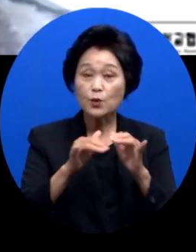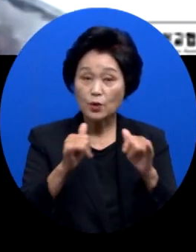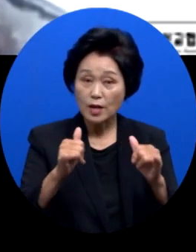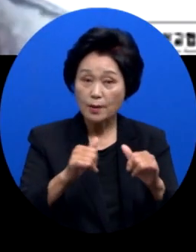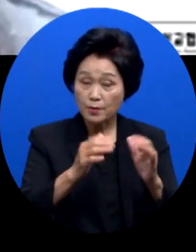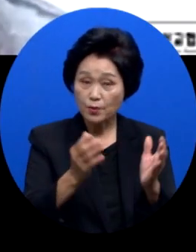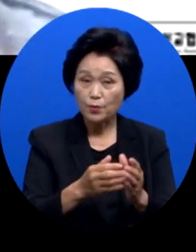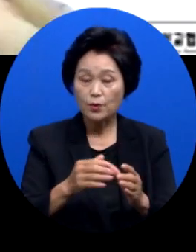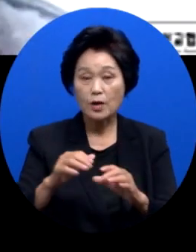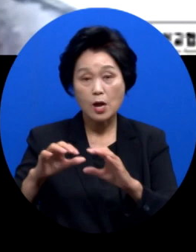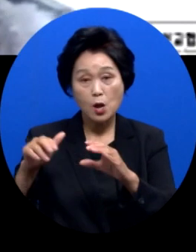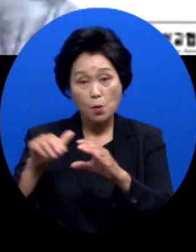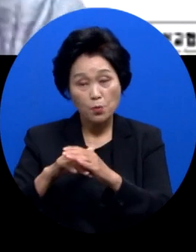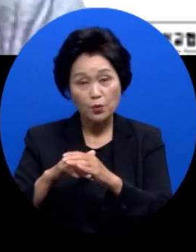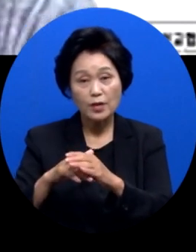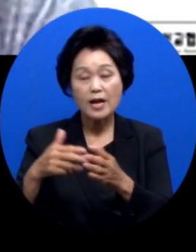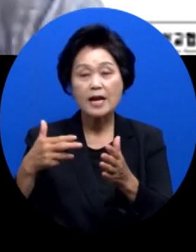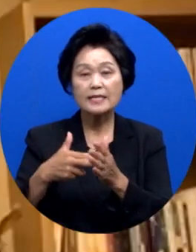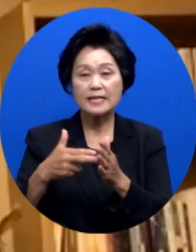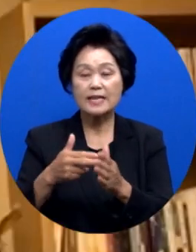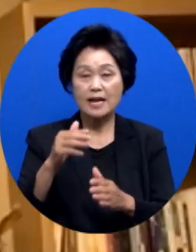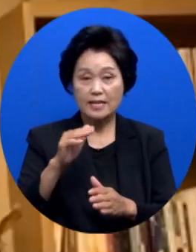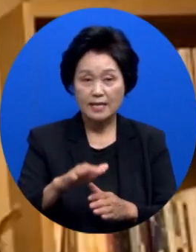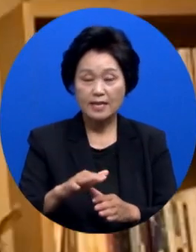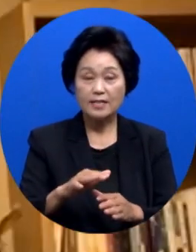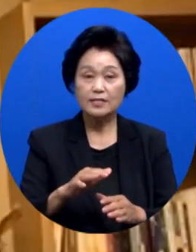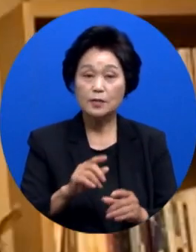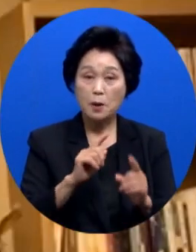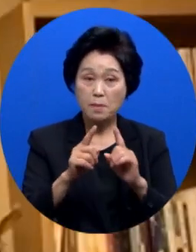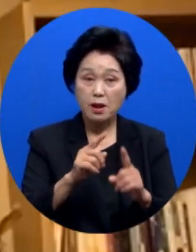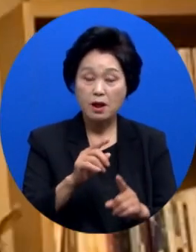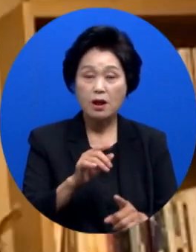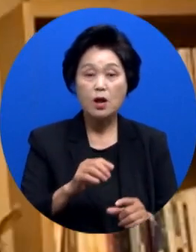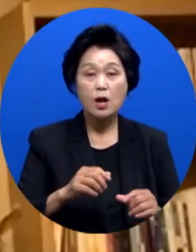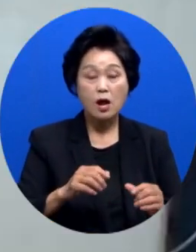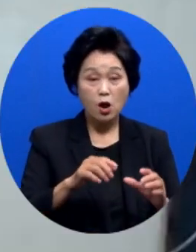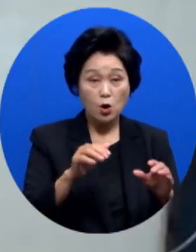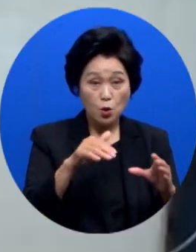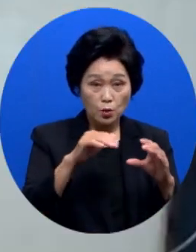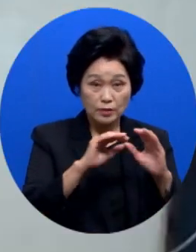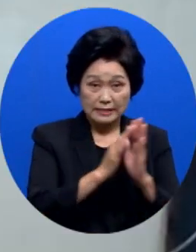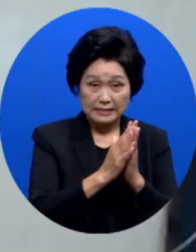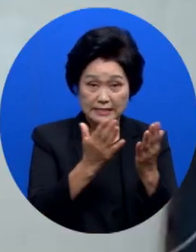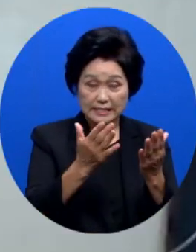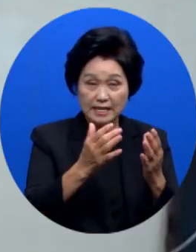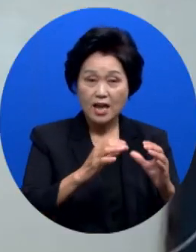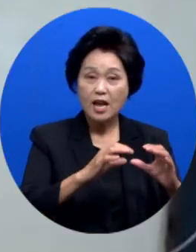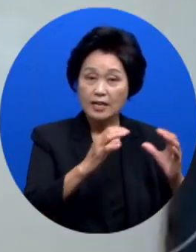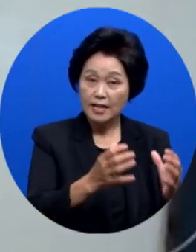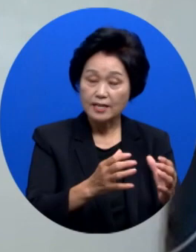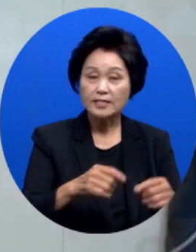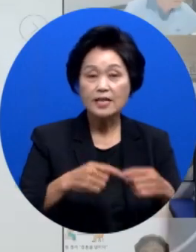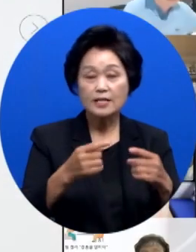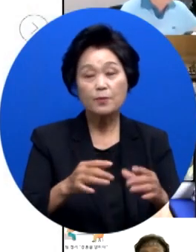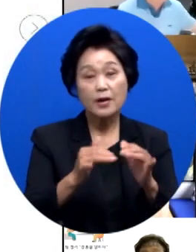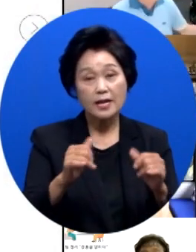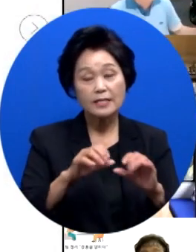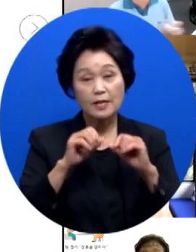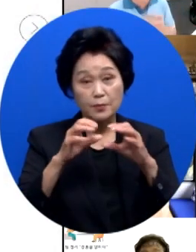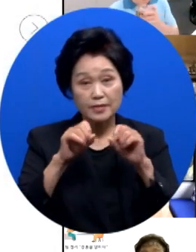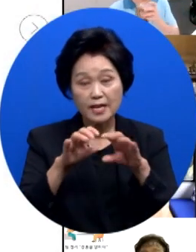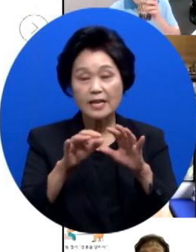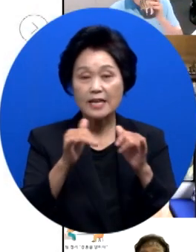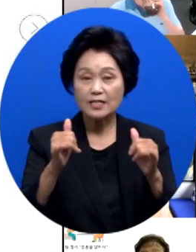마련한 미션 부 클럽 현장입니다 2 클럽 3 석자 들은 세계 각국 의 선교사 대 글로벌